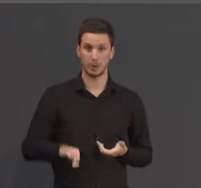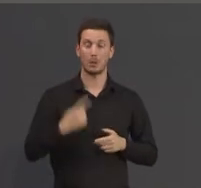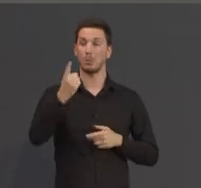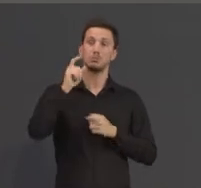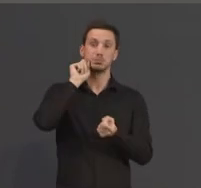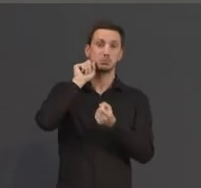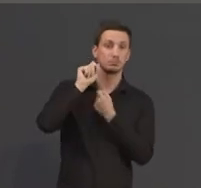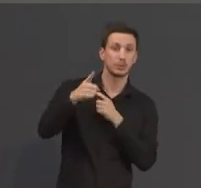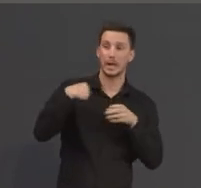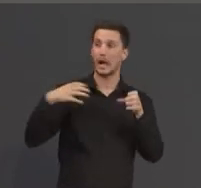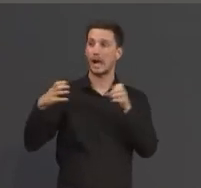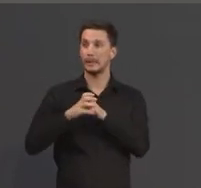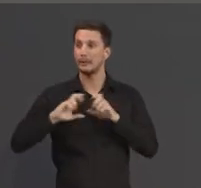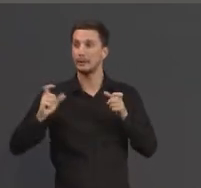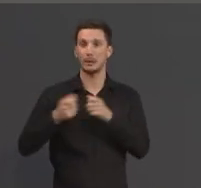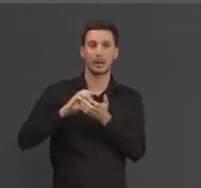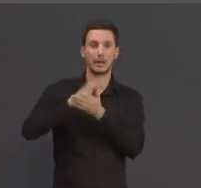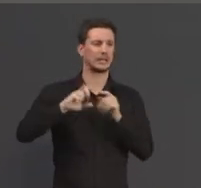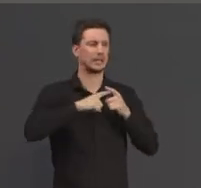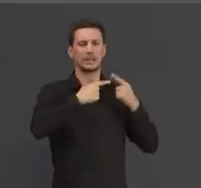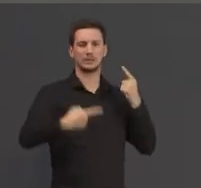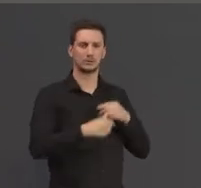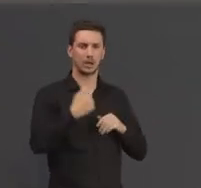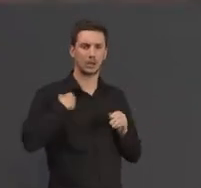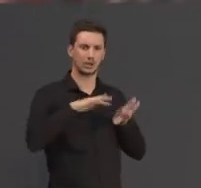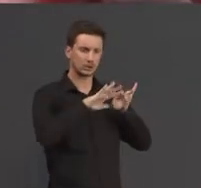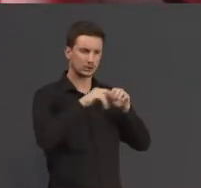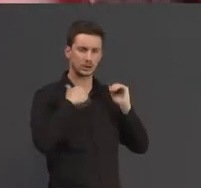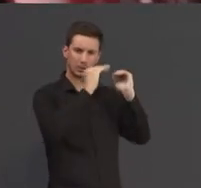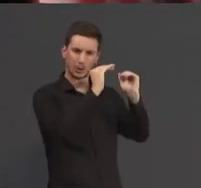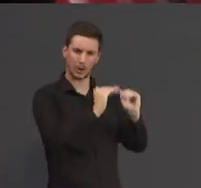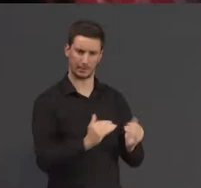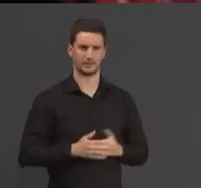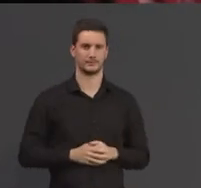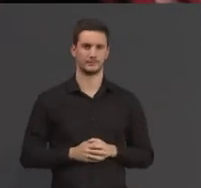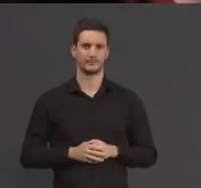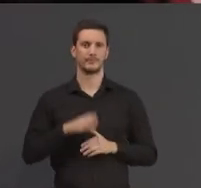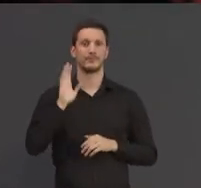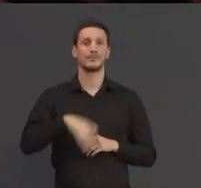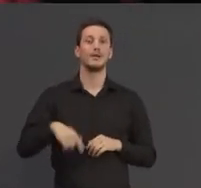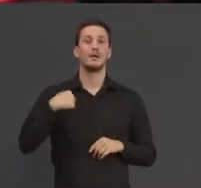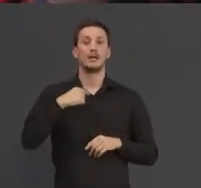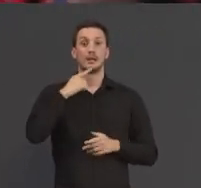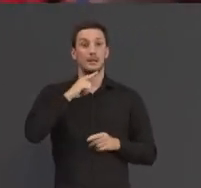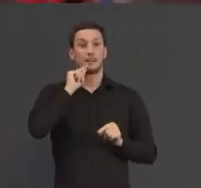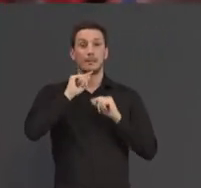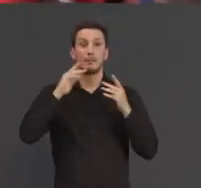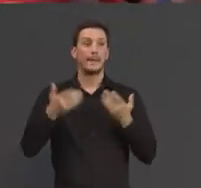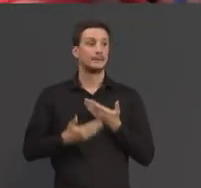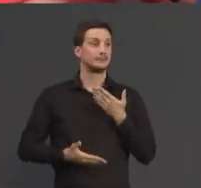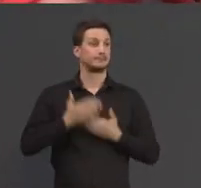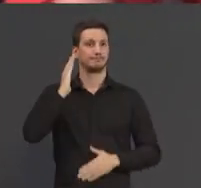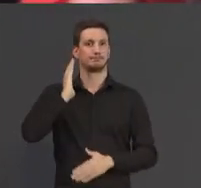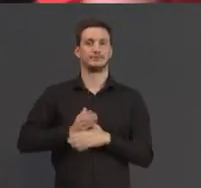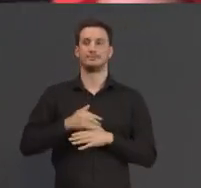dia, amb el teu equip i la resta programant. Però, al mig de la pandèmia, hi va haver una